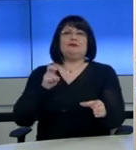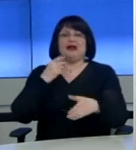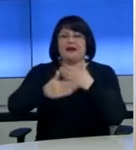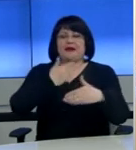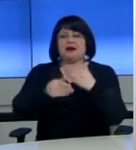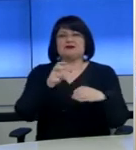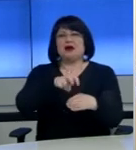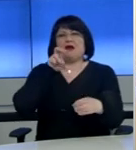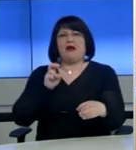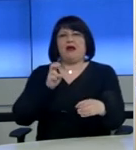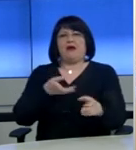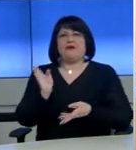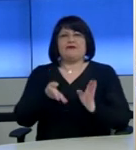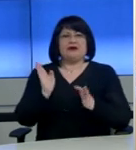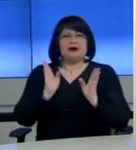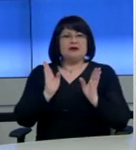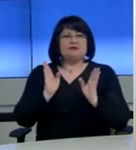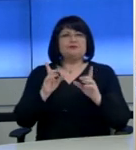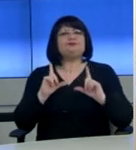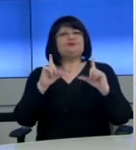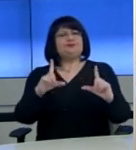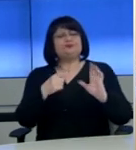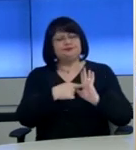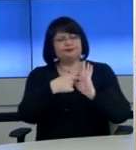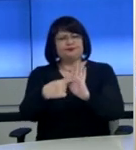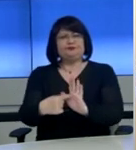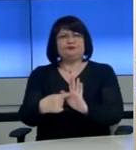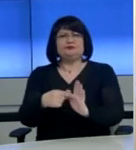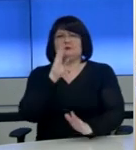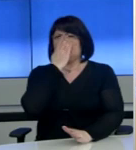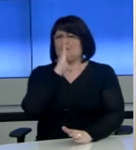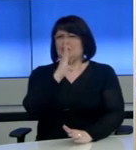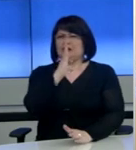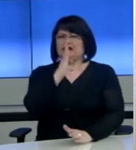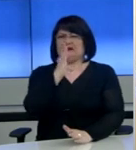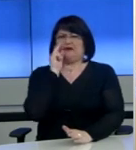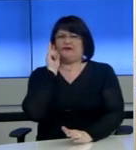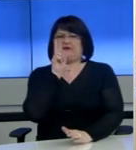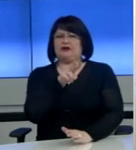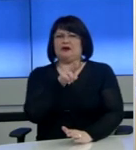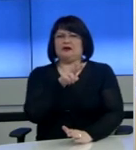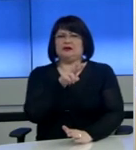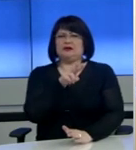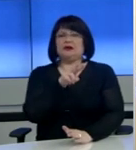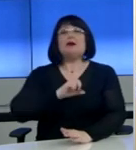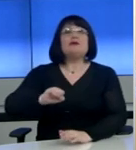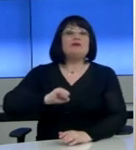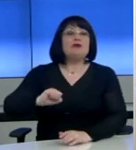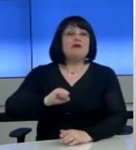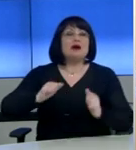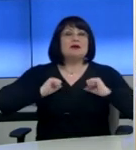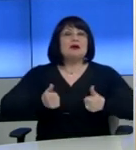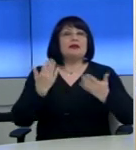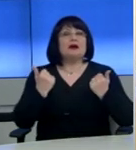διαδικασία, έστειλαν ένα μήνυμα υποκρισίας, αλλά και δειλίας, ατολμίας.